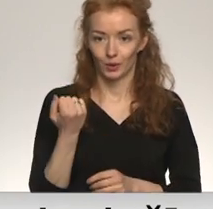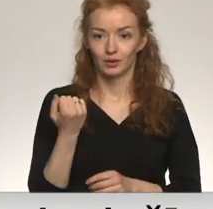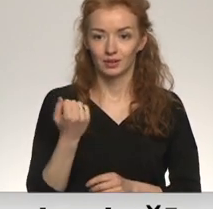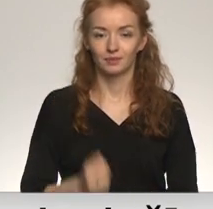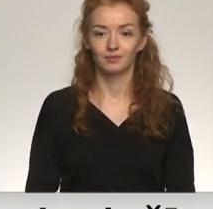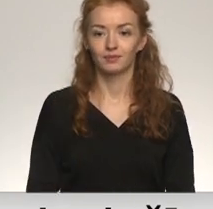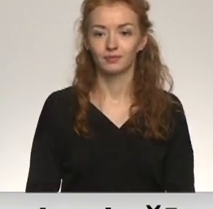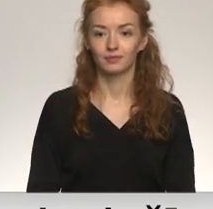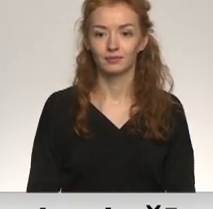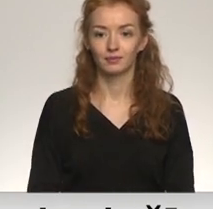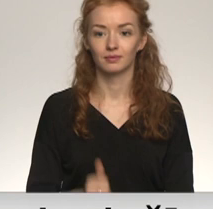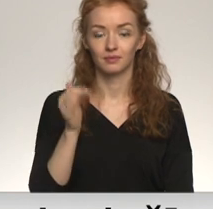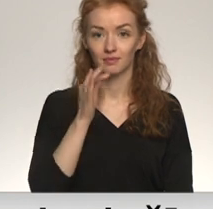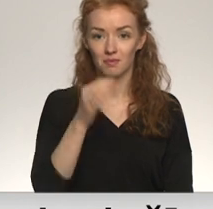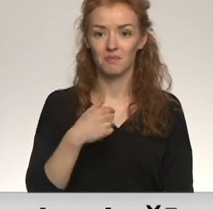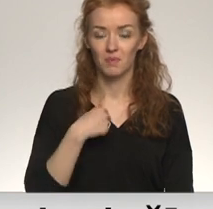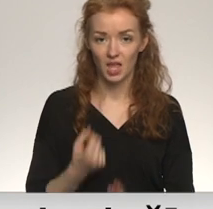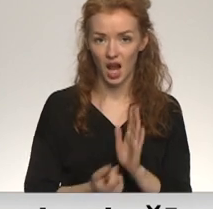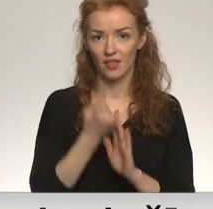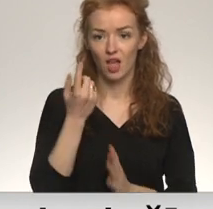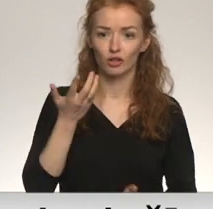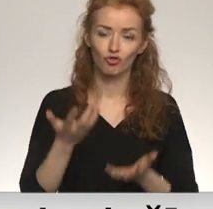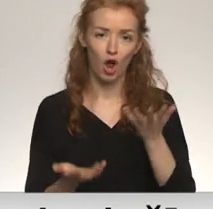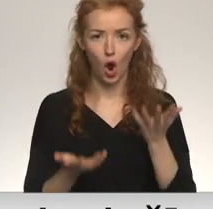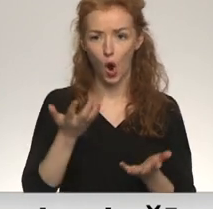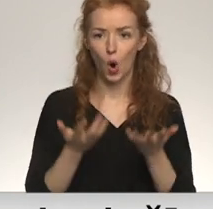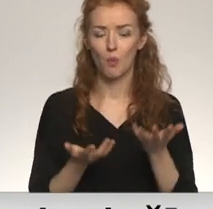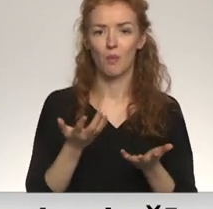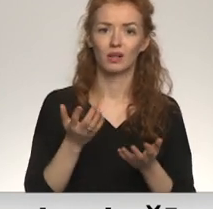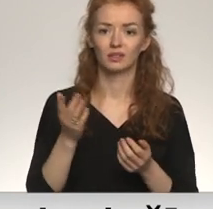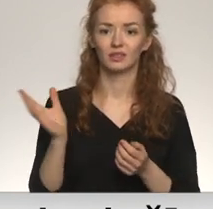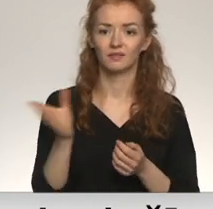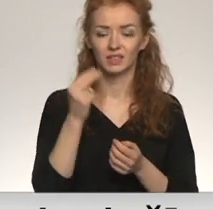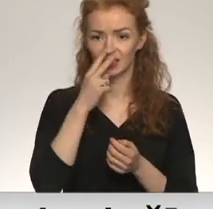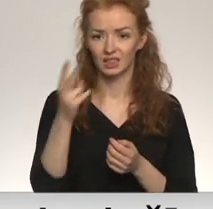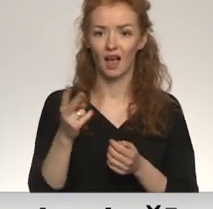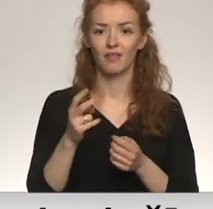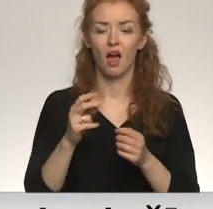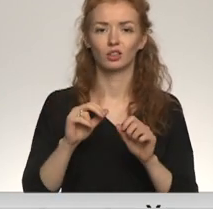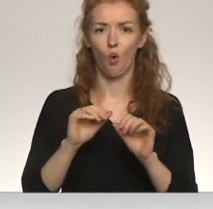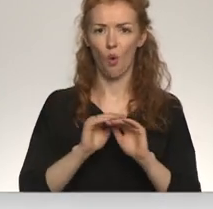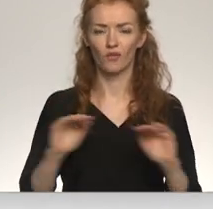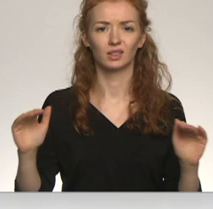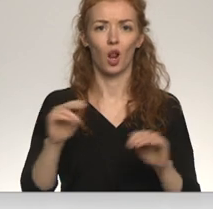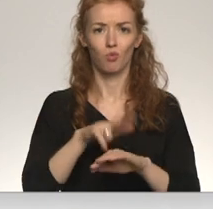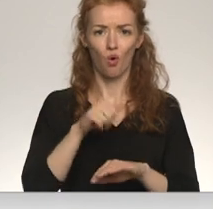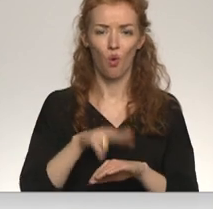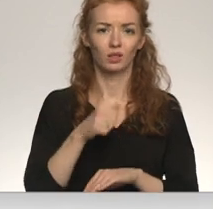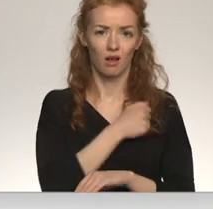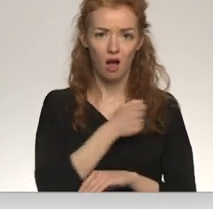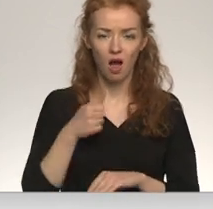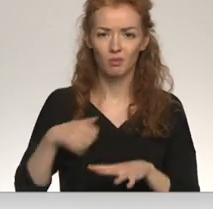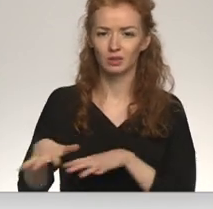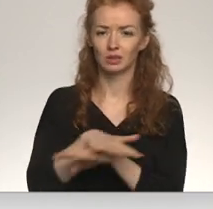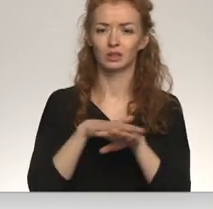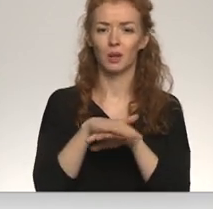Man radīja šaubas sirdī, jo viss izskatās ļoti, ļoti, ļoti formāli. Tur ir policija apkārt, tur ir aerminieki, tur ir